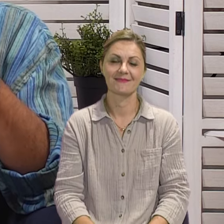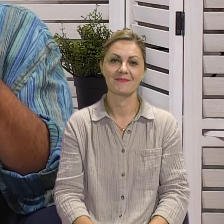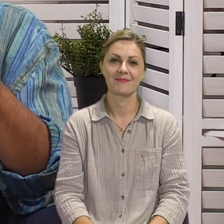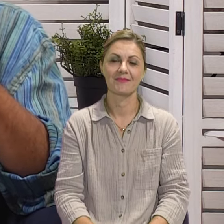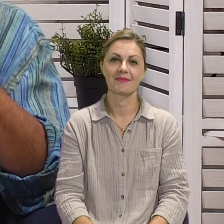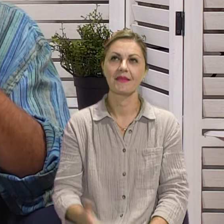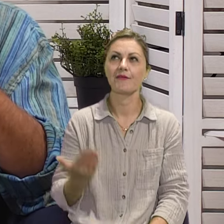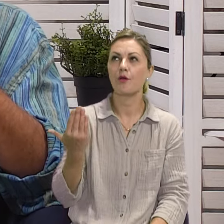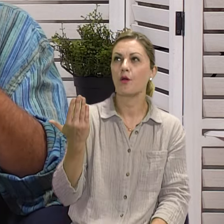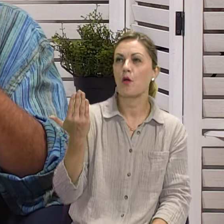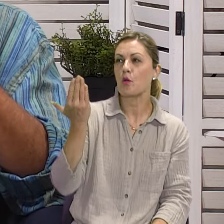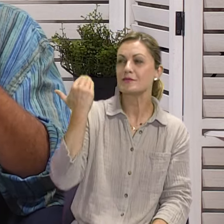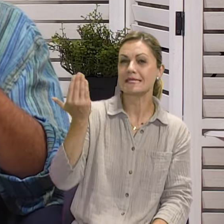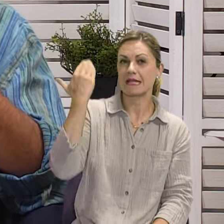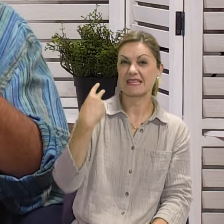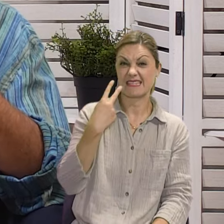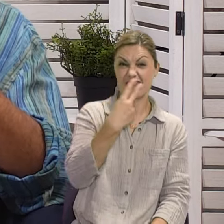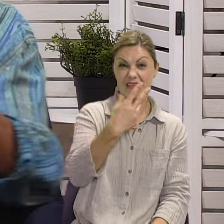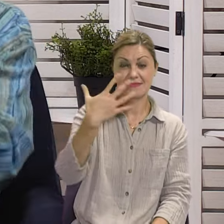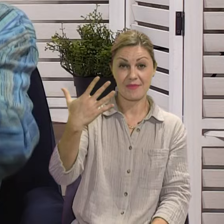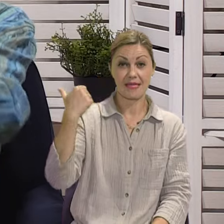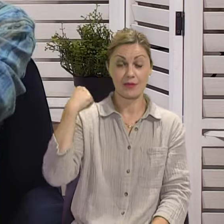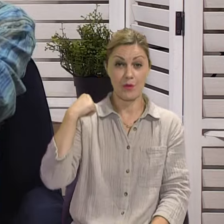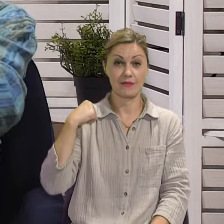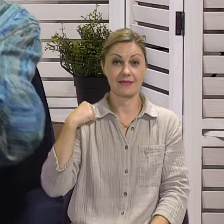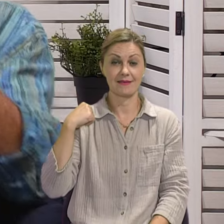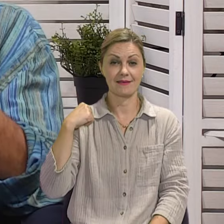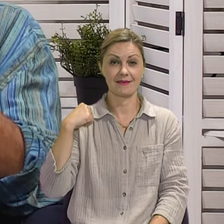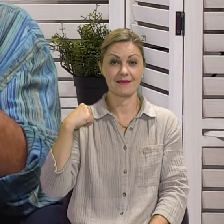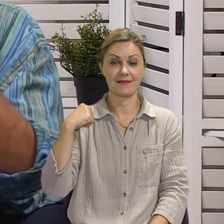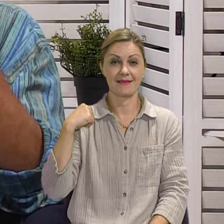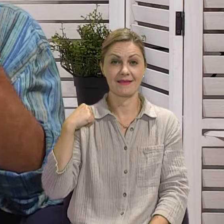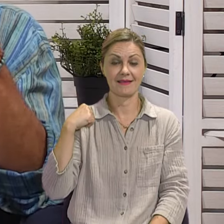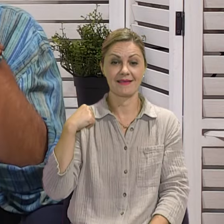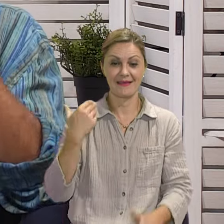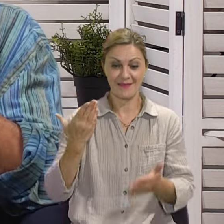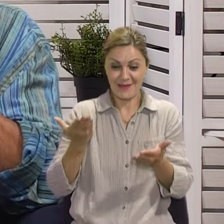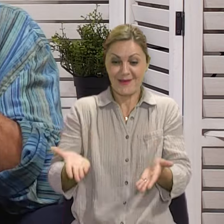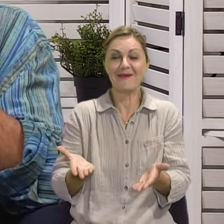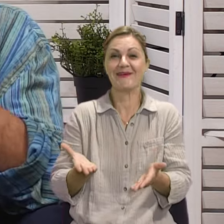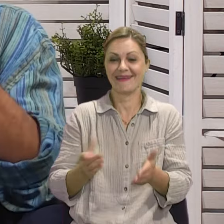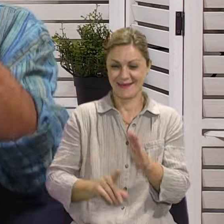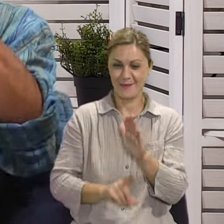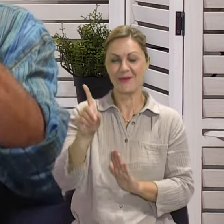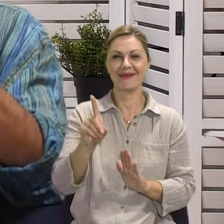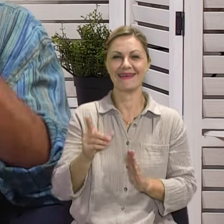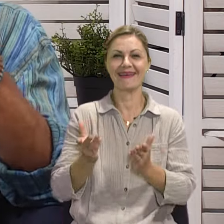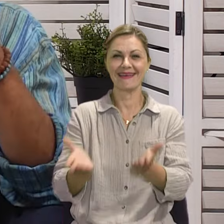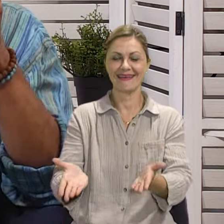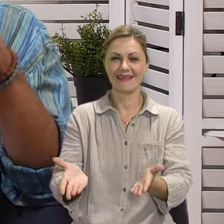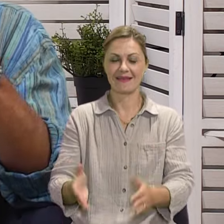zadnjih 25 godina je nisam, evo sad sam te primijetio, vidiš i ovo je genijalno. I